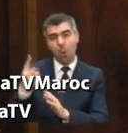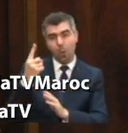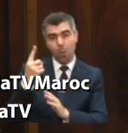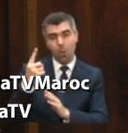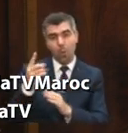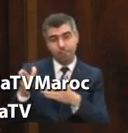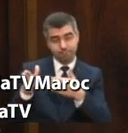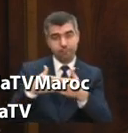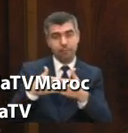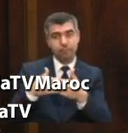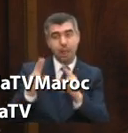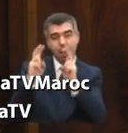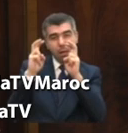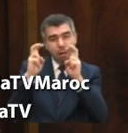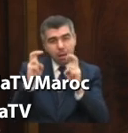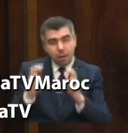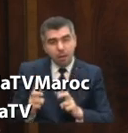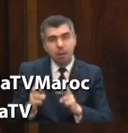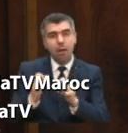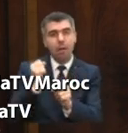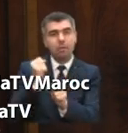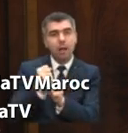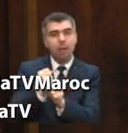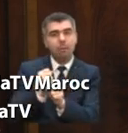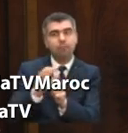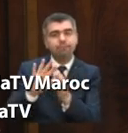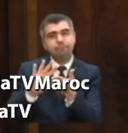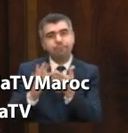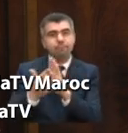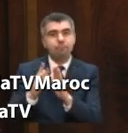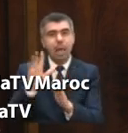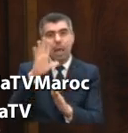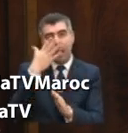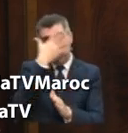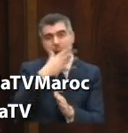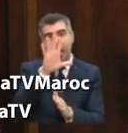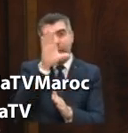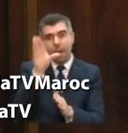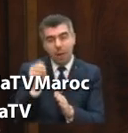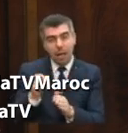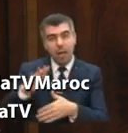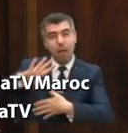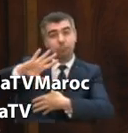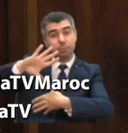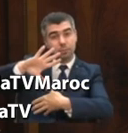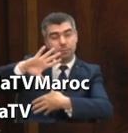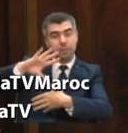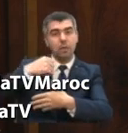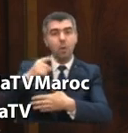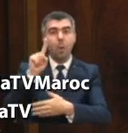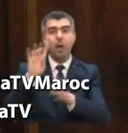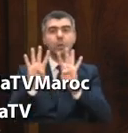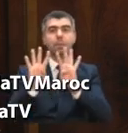إلى انخفاض دخل العمال في القطاع غير مهيكل في إفريقيا وأمريكا اللاتينية بأكثر من